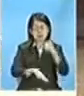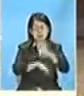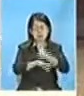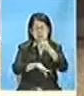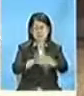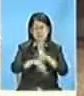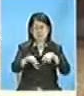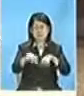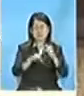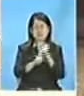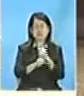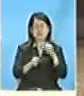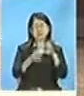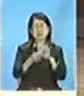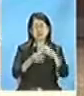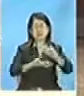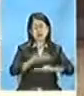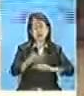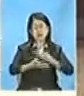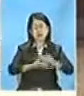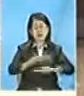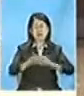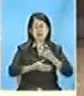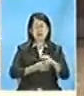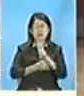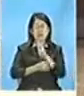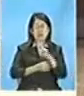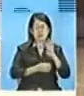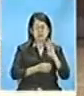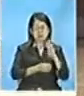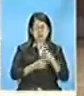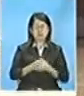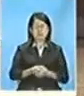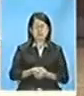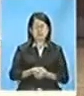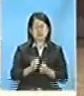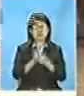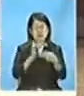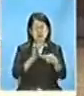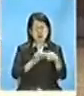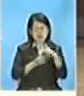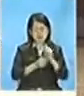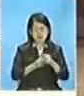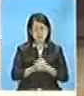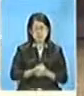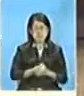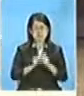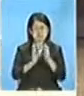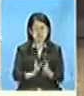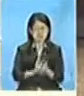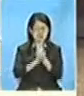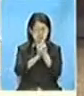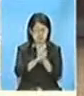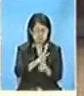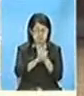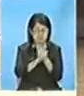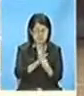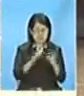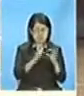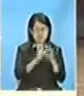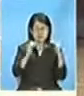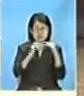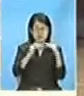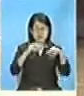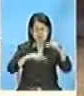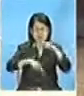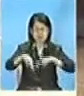ด้านการค้าและการพาณิชย์รุ่นที่4หลักสูตรนักบริหารการยุติธรรมทางปกคร